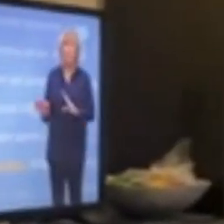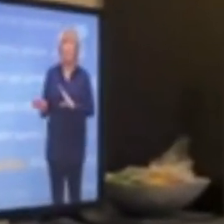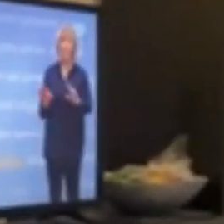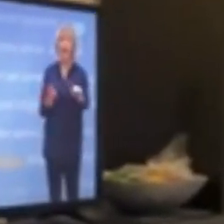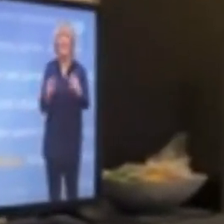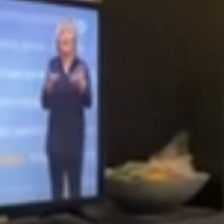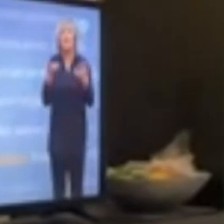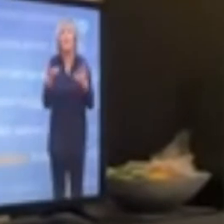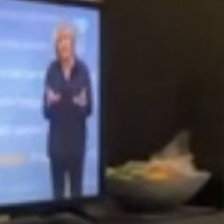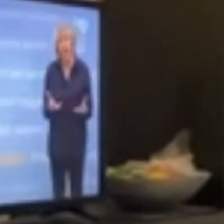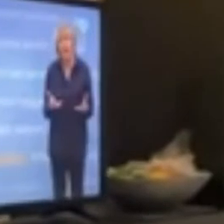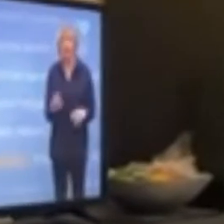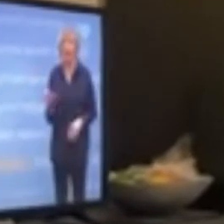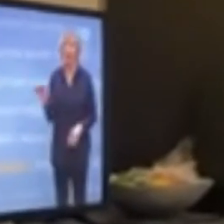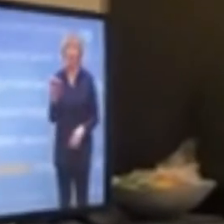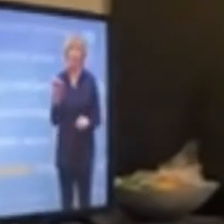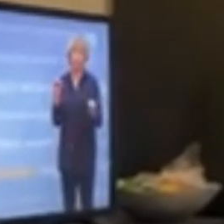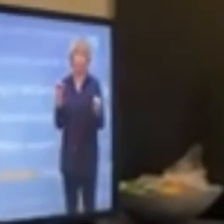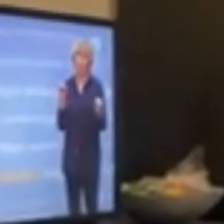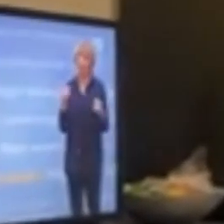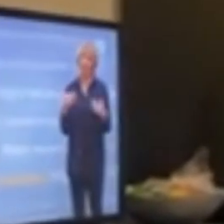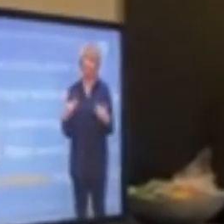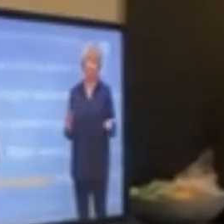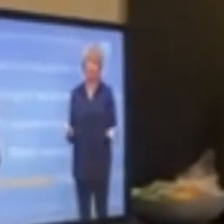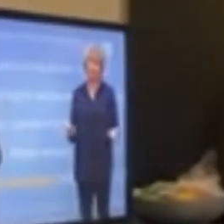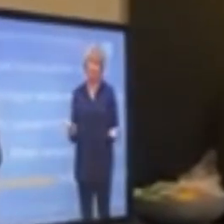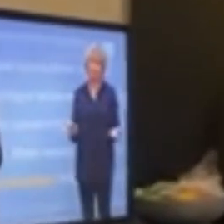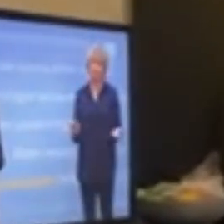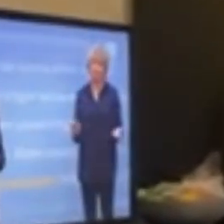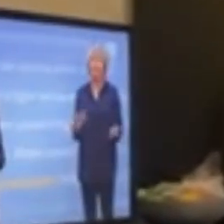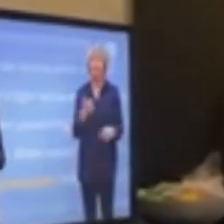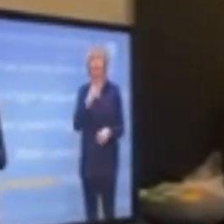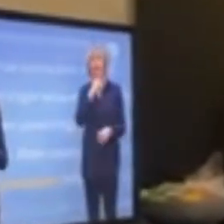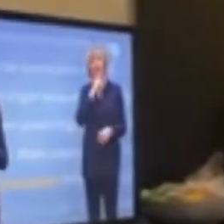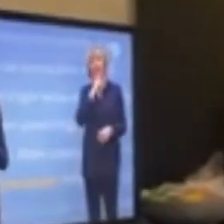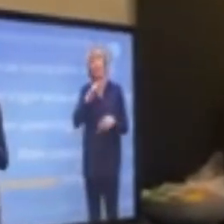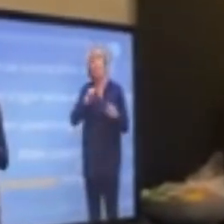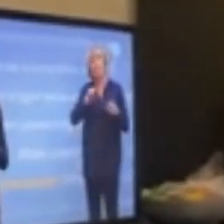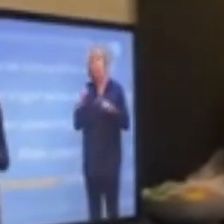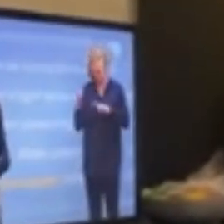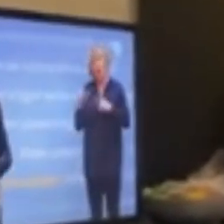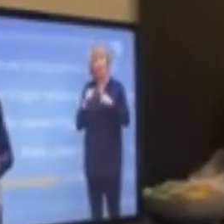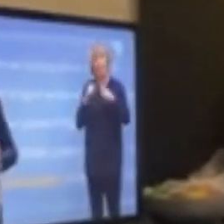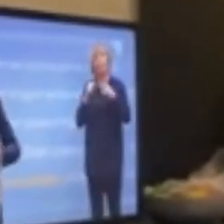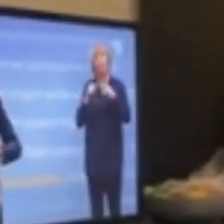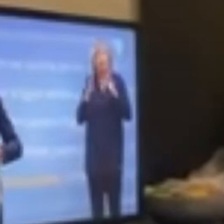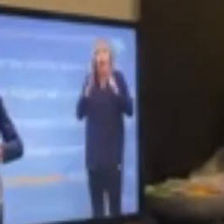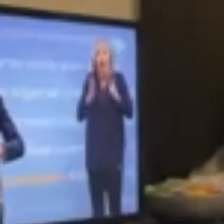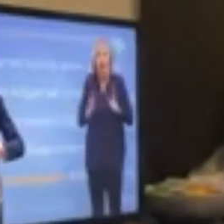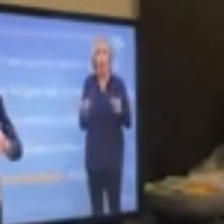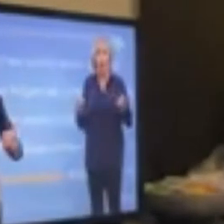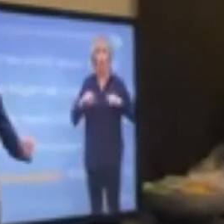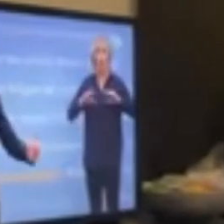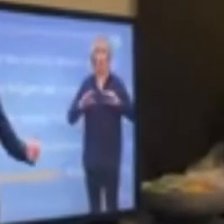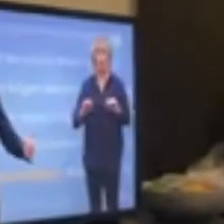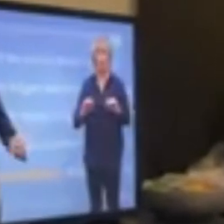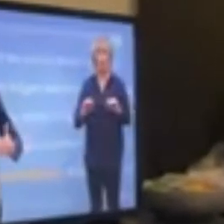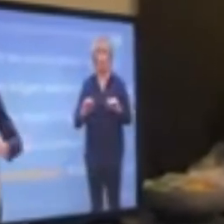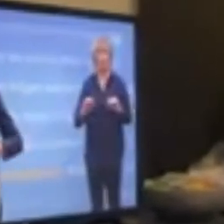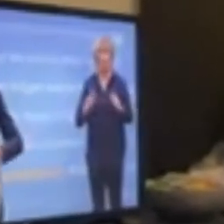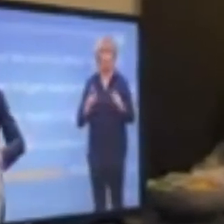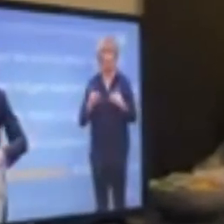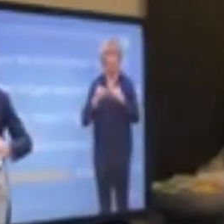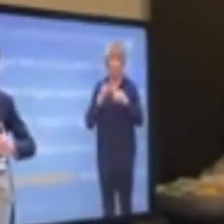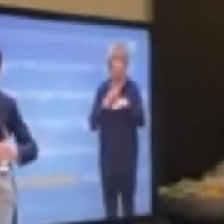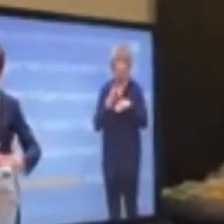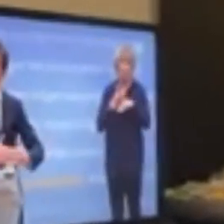is, geen alternatief, nog vanwege het Engelse virus, nog vanwege het feit dat we in een lockdown zitten, die anders nog weer eindeloos blijft duren.